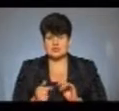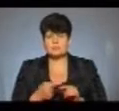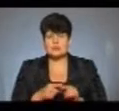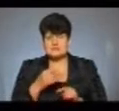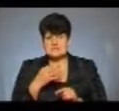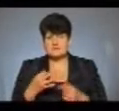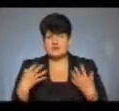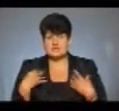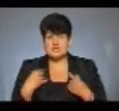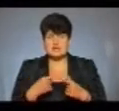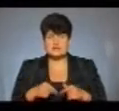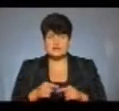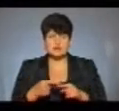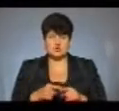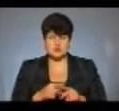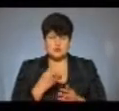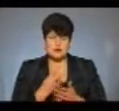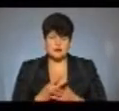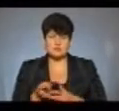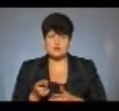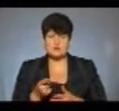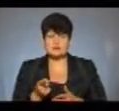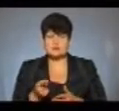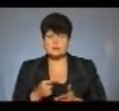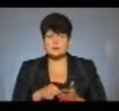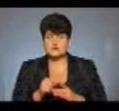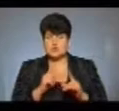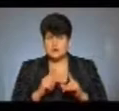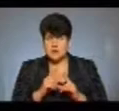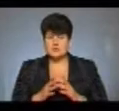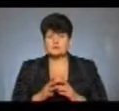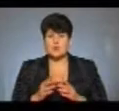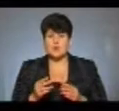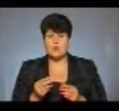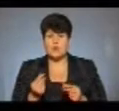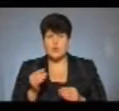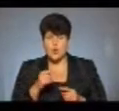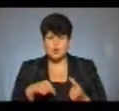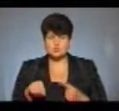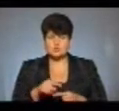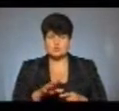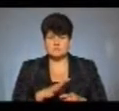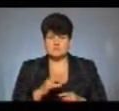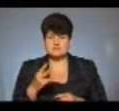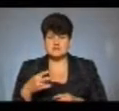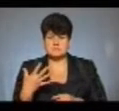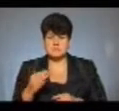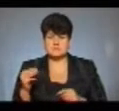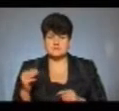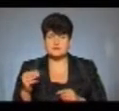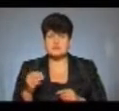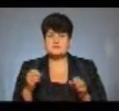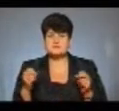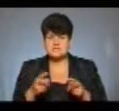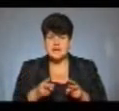повідомив начальник відділу технагляду Тернопільської міськради Олег Вітик. Конструкція кільця складалася із 5 спеціальних